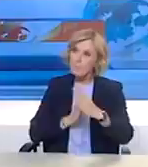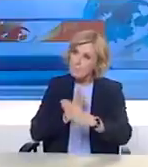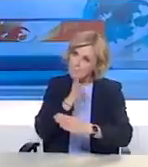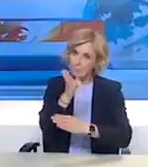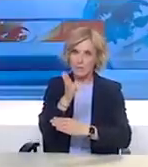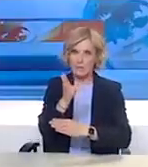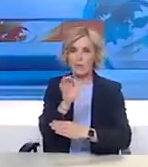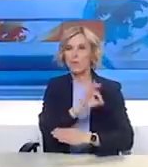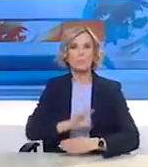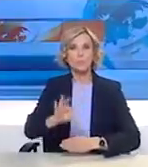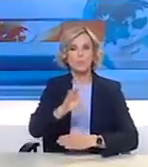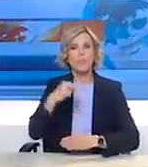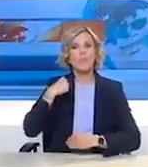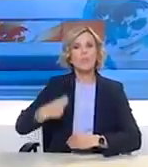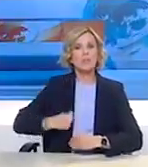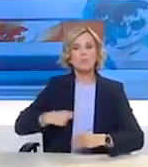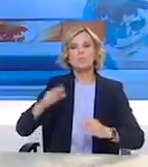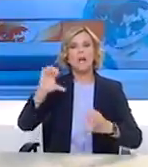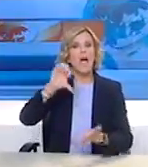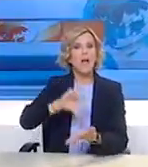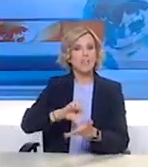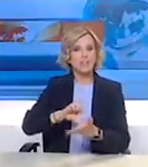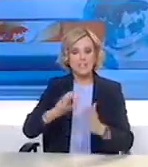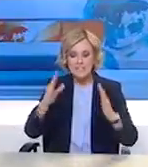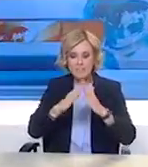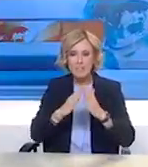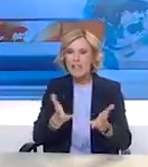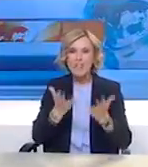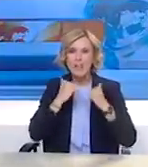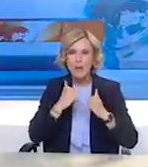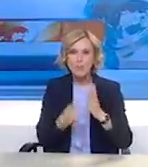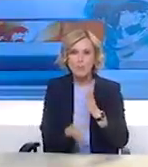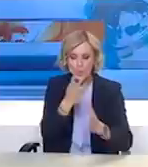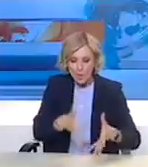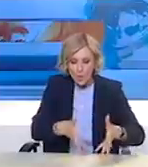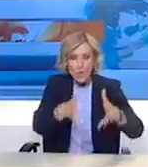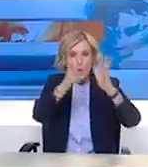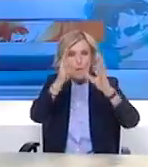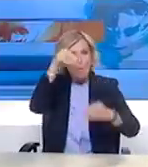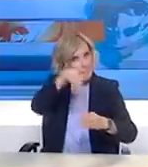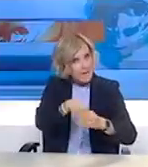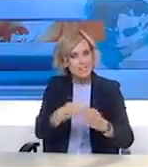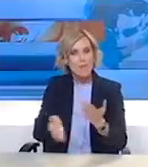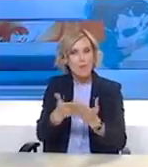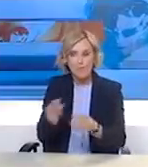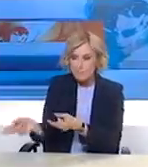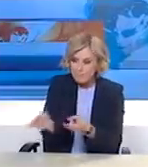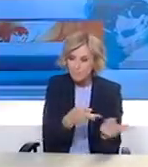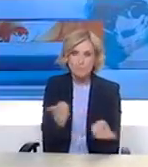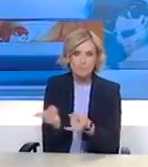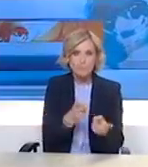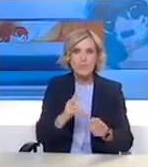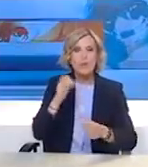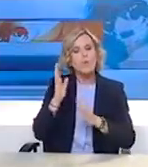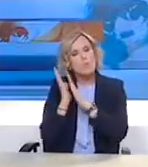δομή αστέγων του Δήμου Αθηναίων. Σε συνεργασία με τις αρμόδιες υπηρεσίες του Δήμου, ο ΕΟΔΗ εξέτασε όλους τους ωφελούμενους